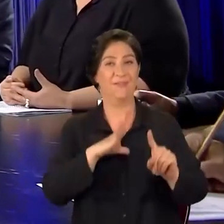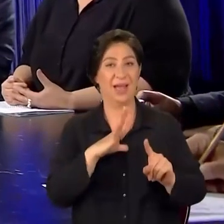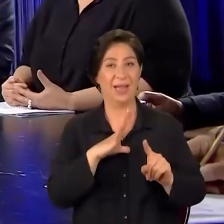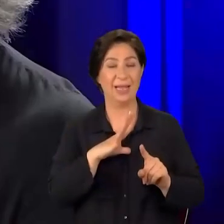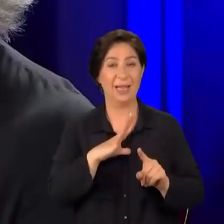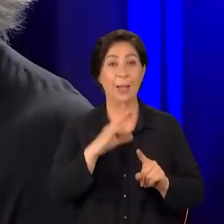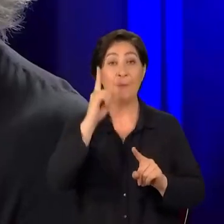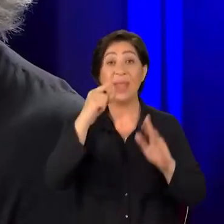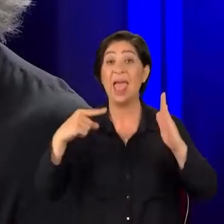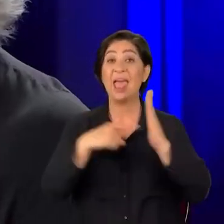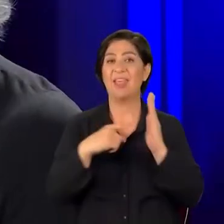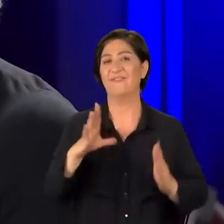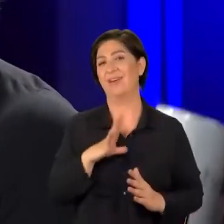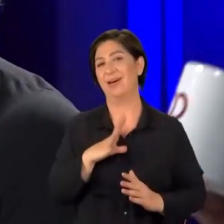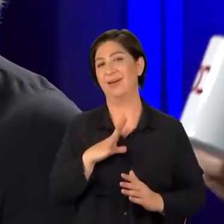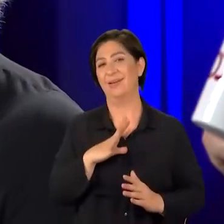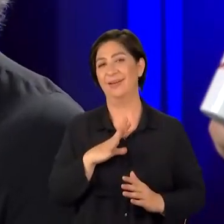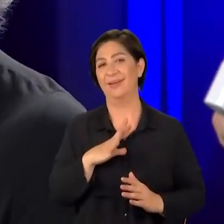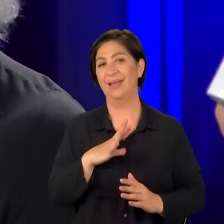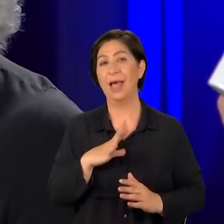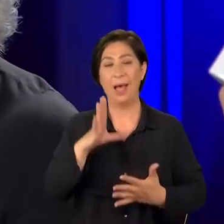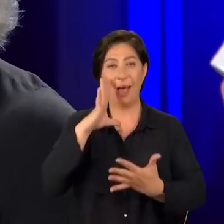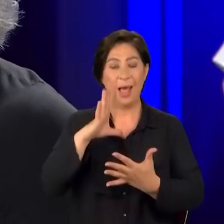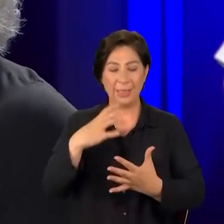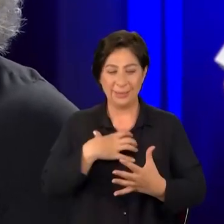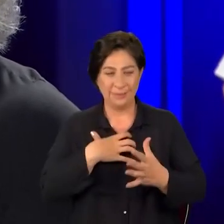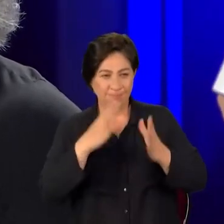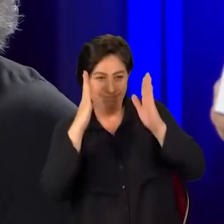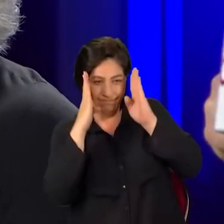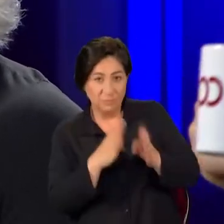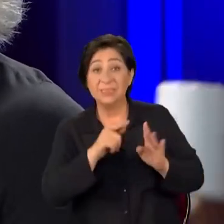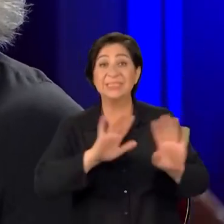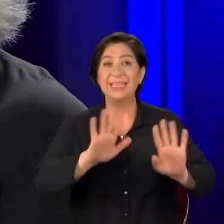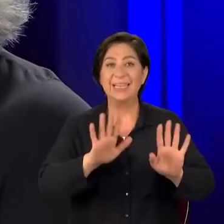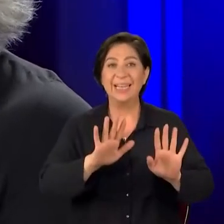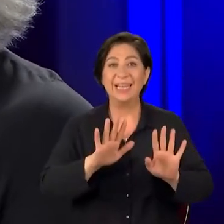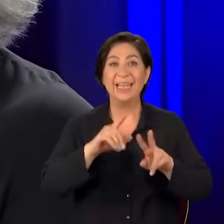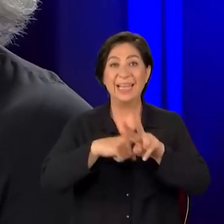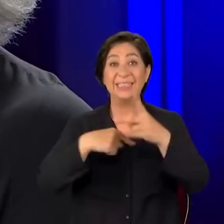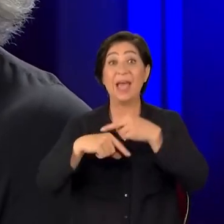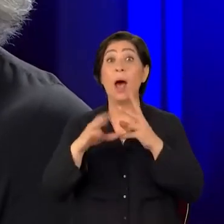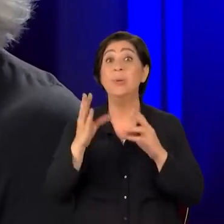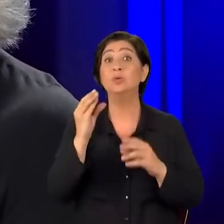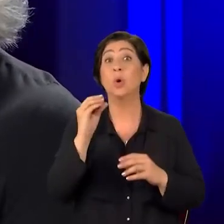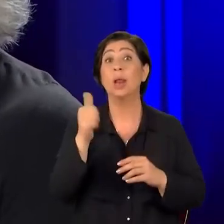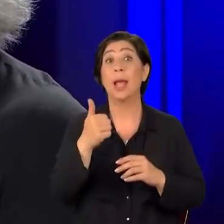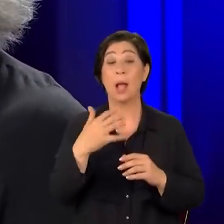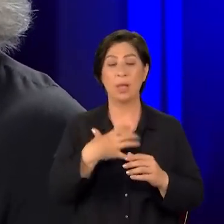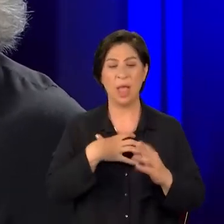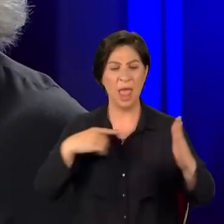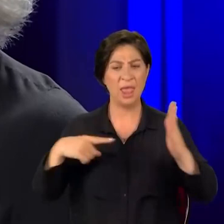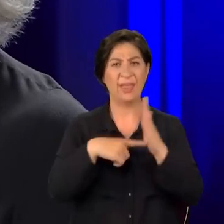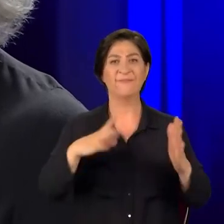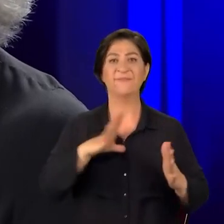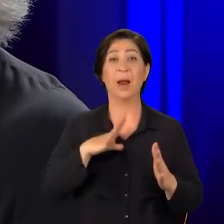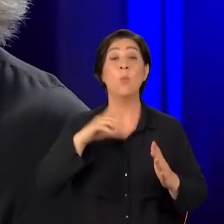var. Bir amaç odaklılar. Yani şimdi adanmışlıkları yok ama bu YLZ dediğimiz kuşan çok önemli bir şey.